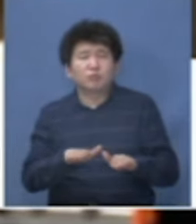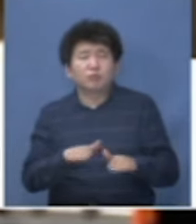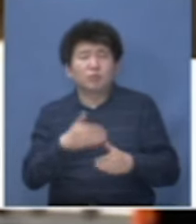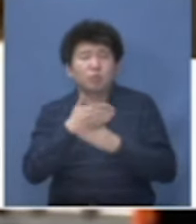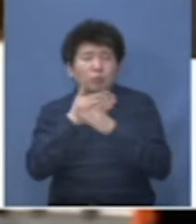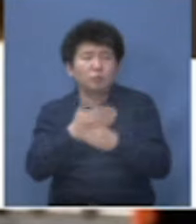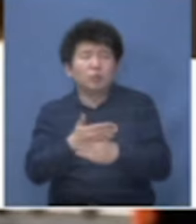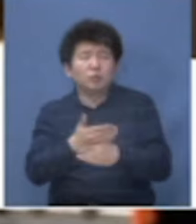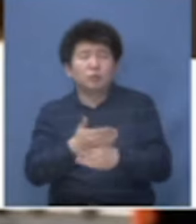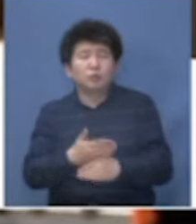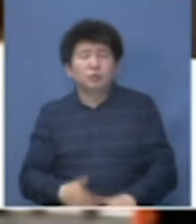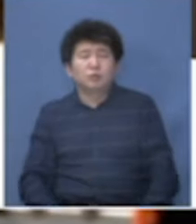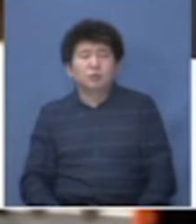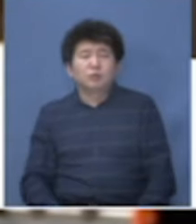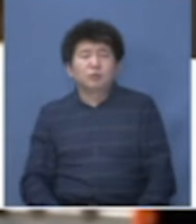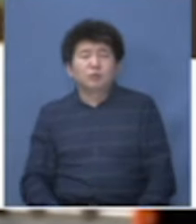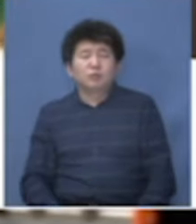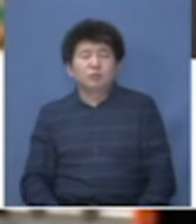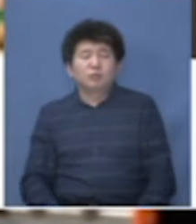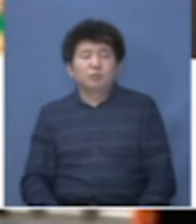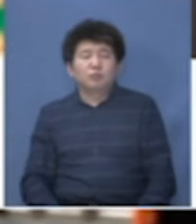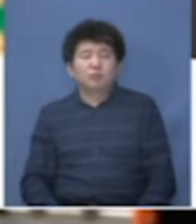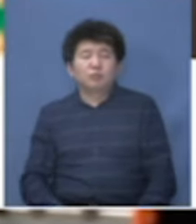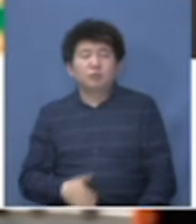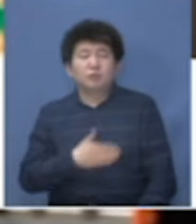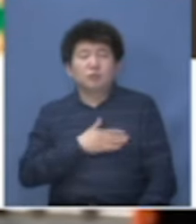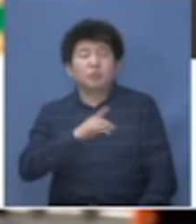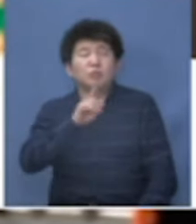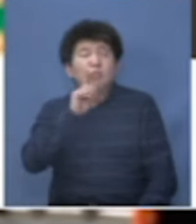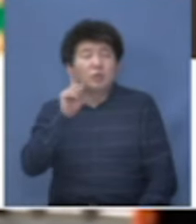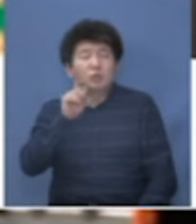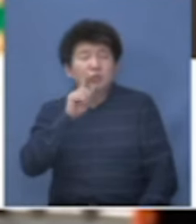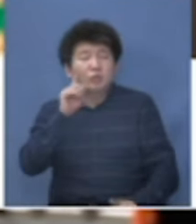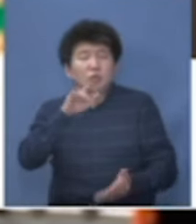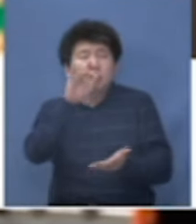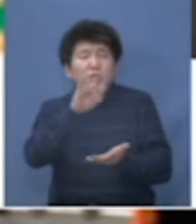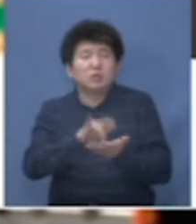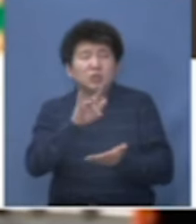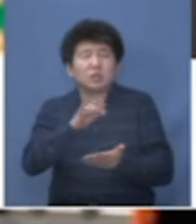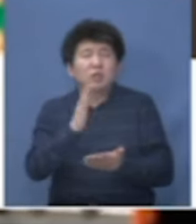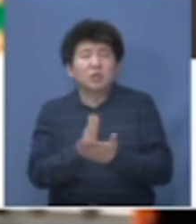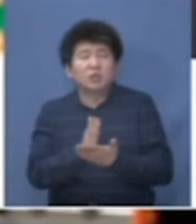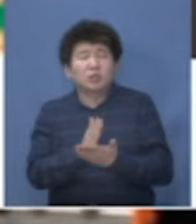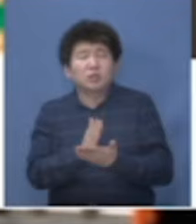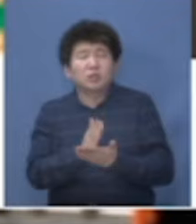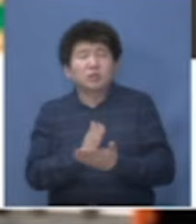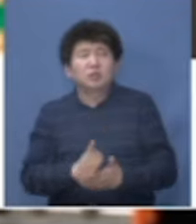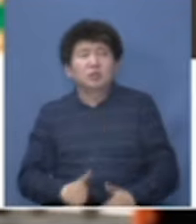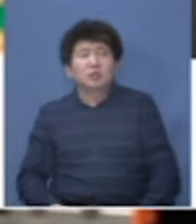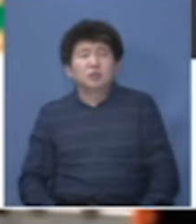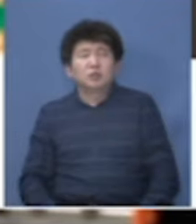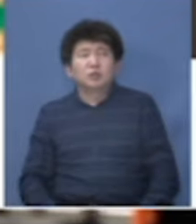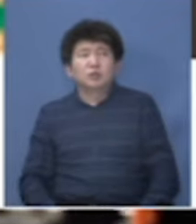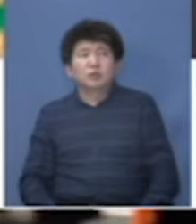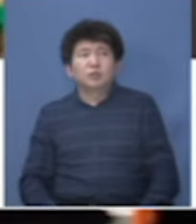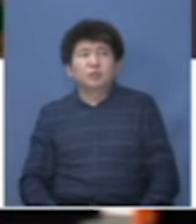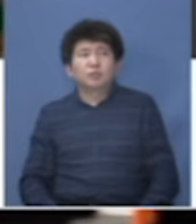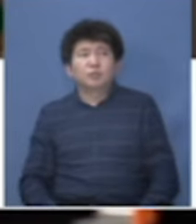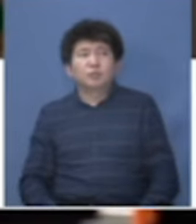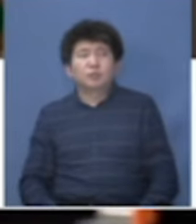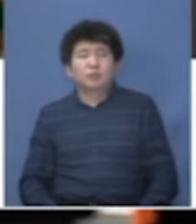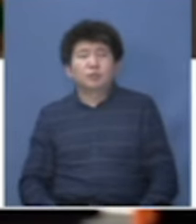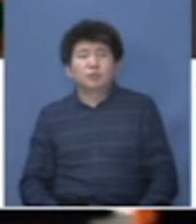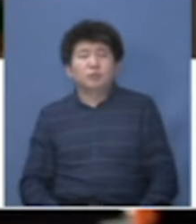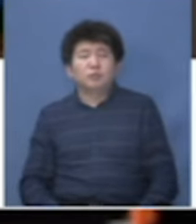Содан кейін мына өзіміздің аудандық жастар ресурстық орталығы бар, солардың волонтерлық көмегінің арқасында ақпараттық және тарату